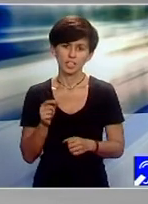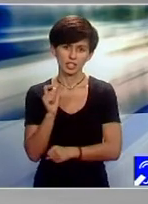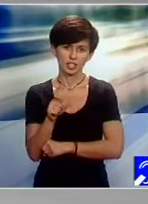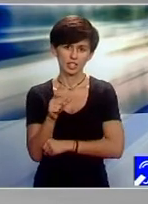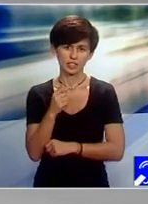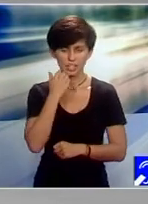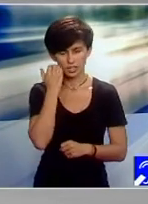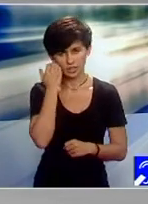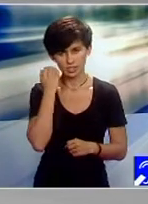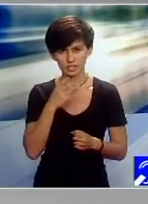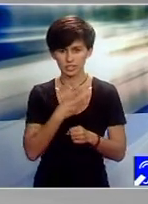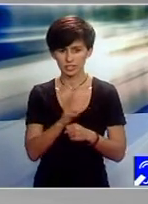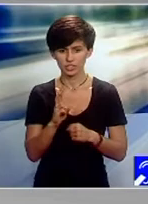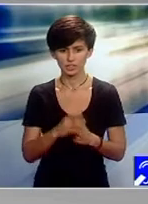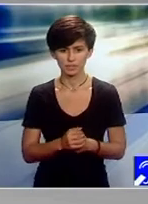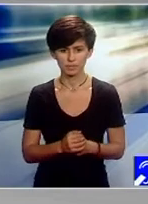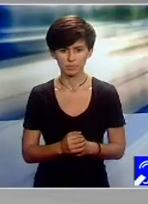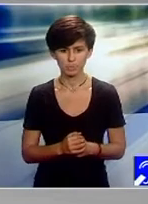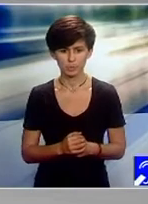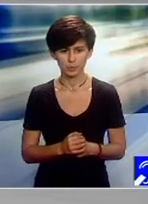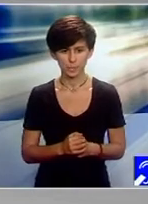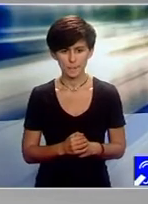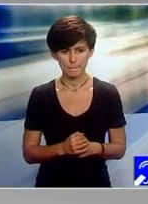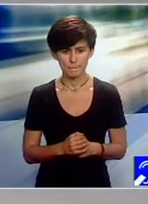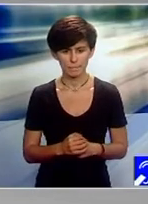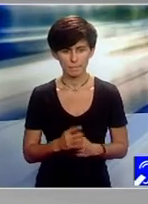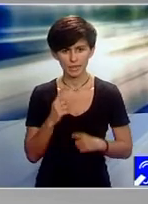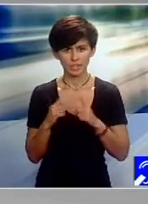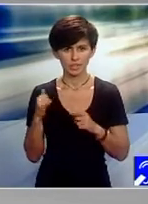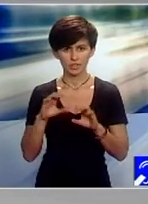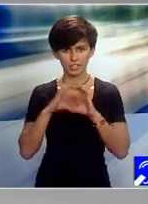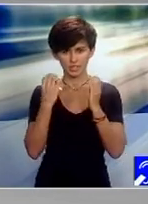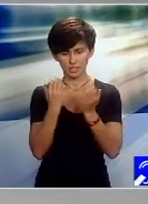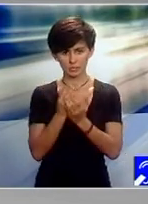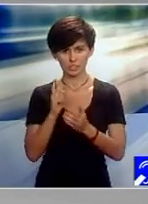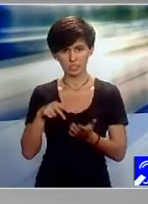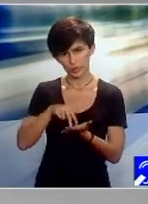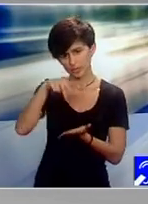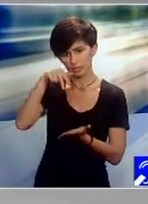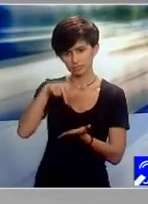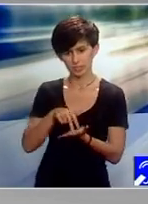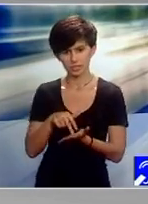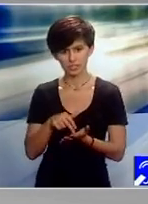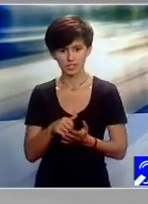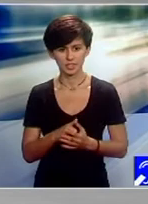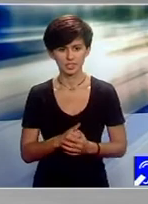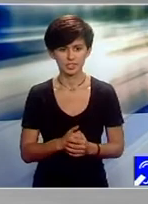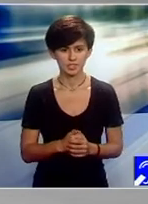atunci când greșesc pe teren. Învățați să faceți conjurul umanul. Vine ninja în fața ta și îți vine sărită. Aruncă-te în fața, în fața ei, aruncă-te